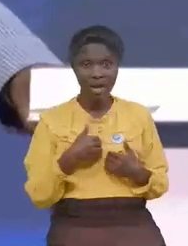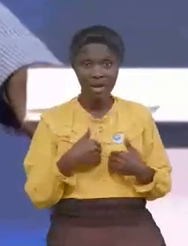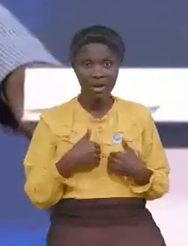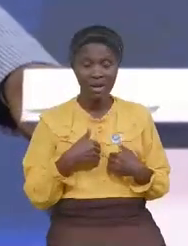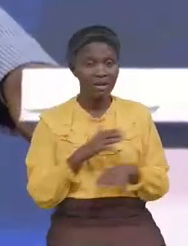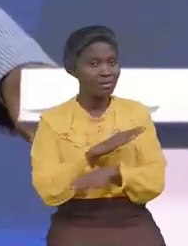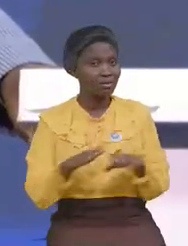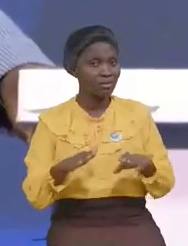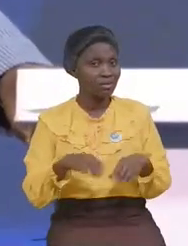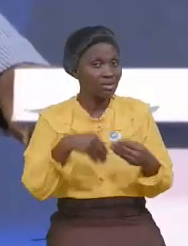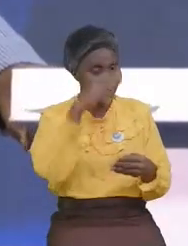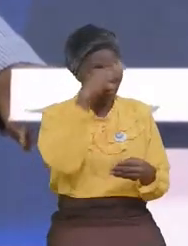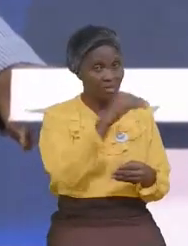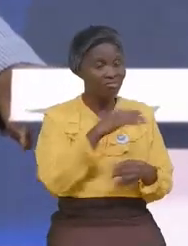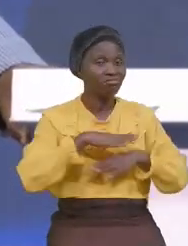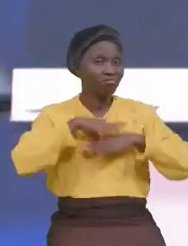ne l'ont pas satisfait.